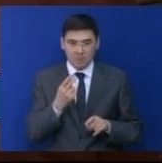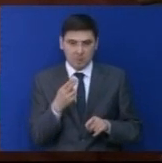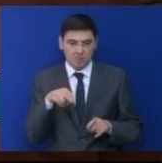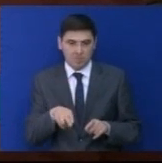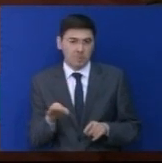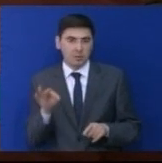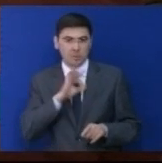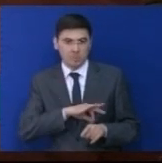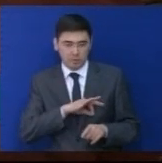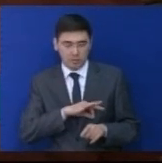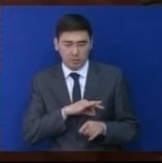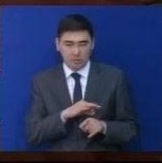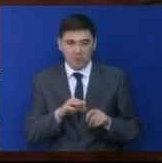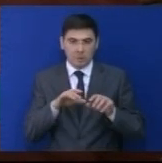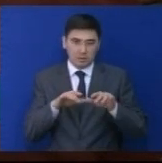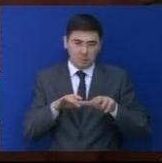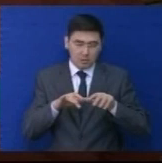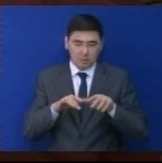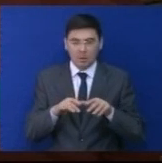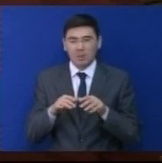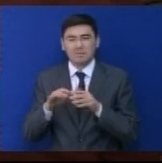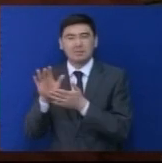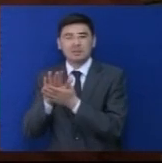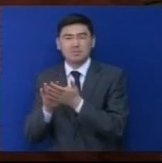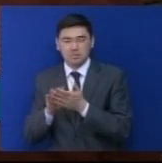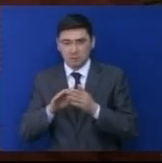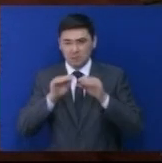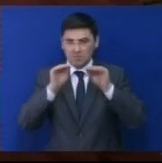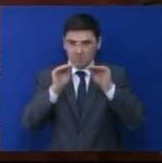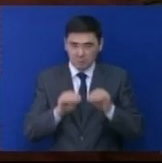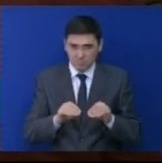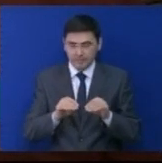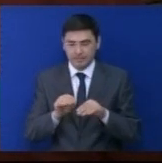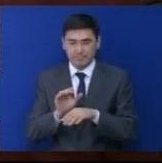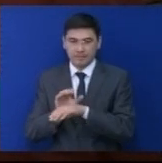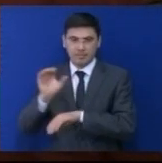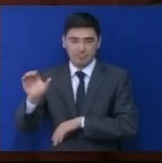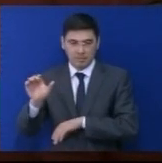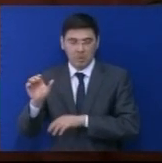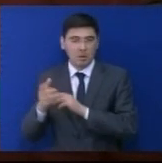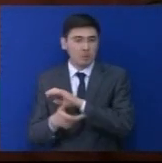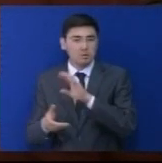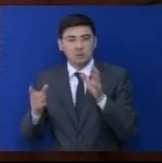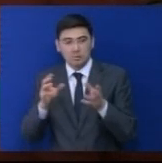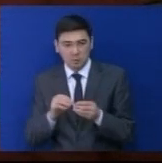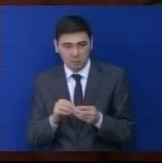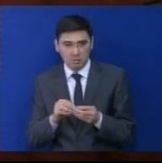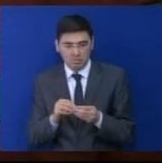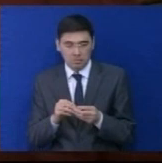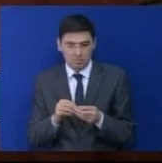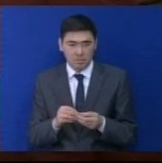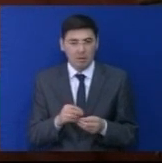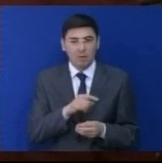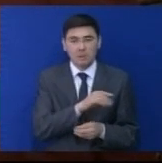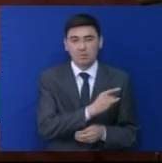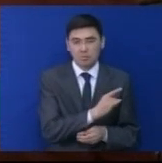соответственно, сканированные варианты документов разные, которые необходимы, которые указаны, соответственно, в данном портале. И будет подавать заявку на первый